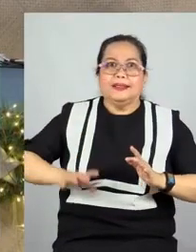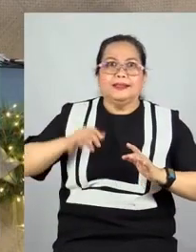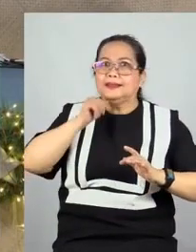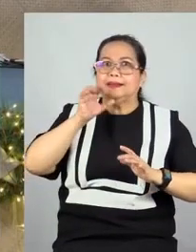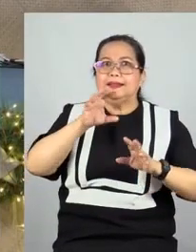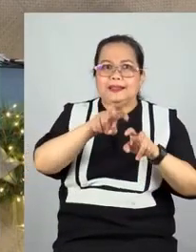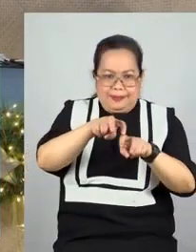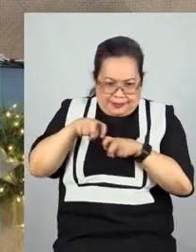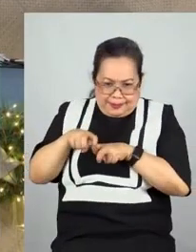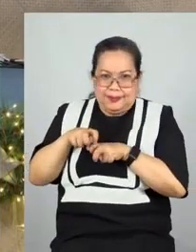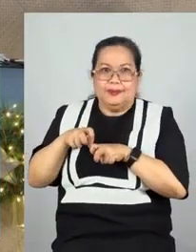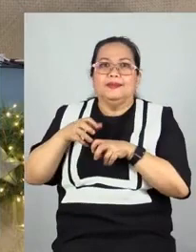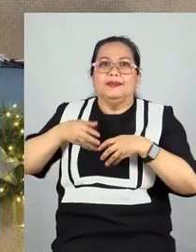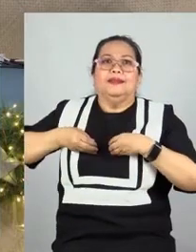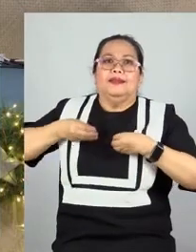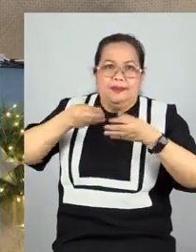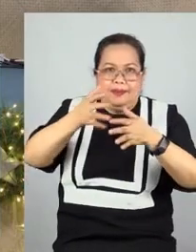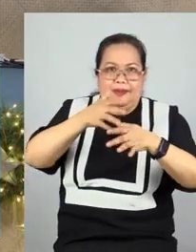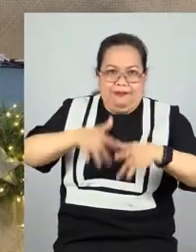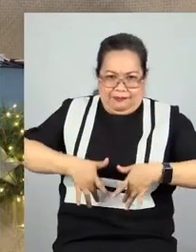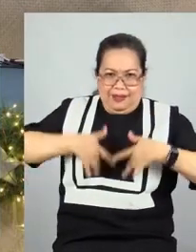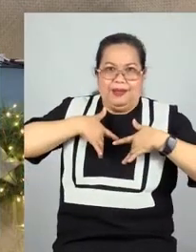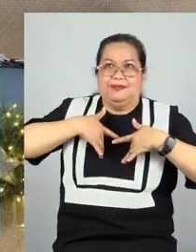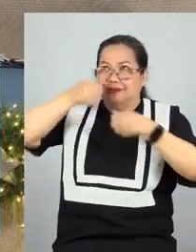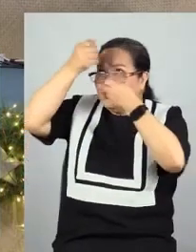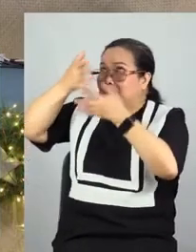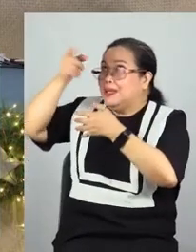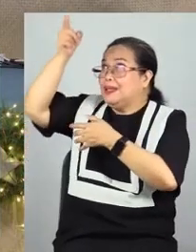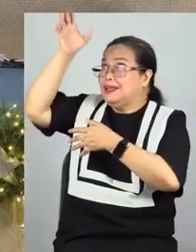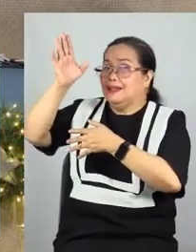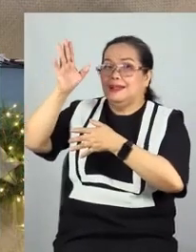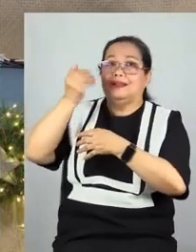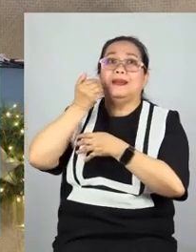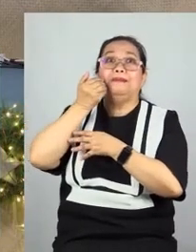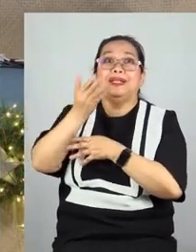sariling buhay sa kanyang pagsunod sa Ama.